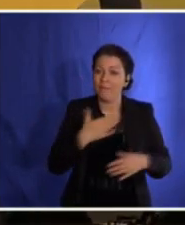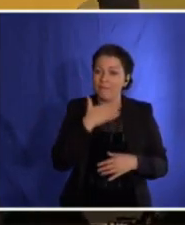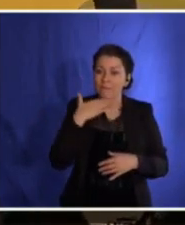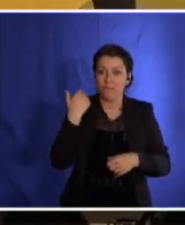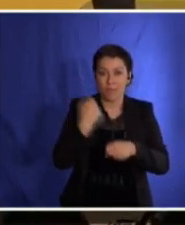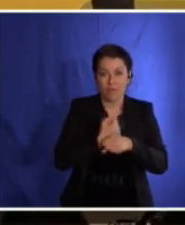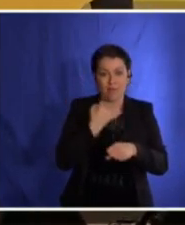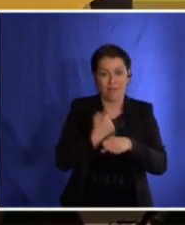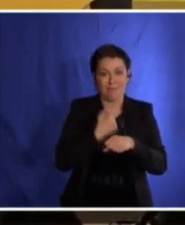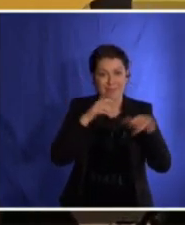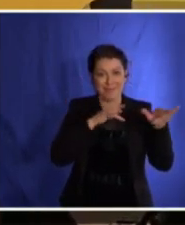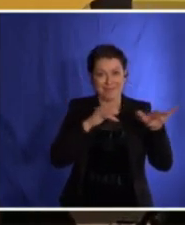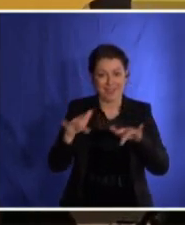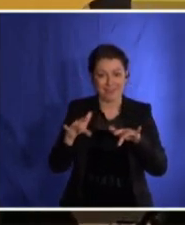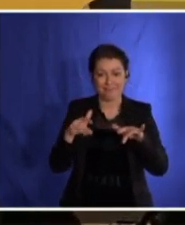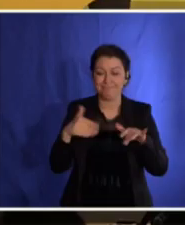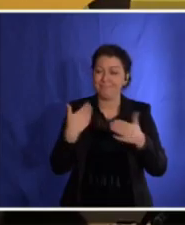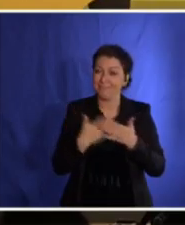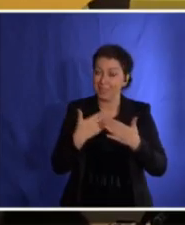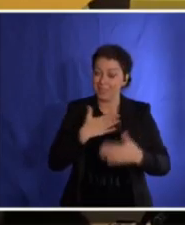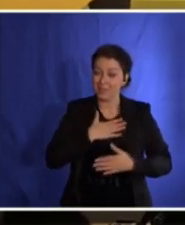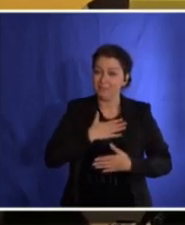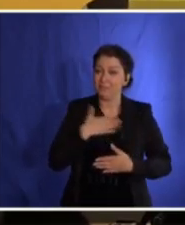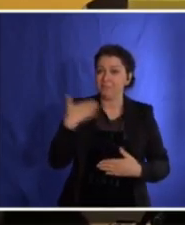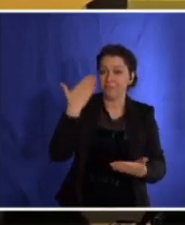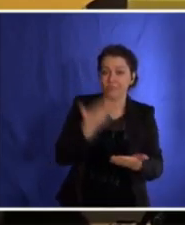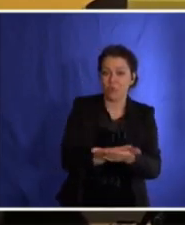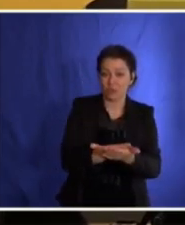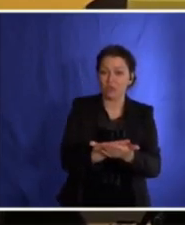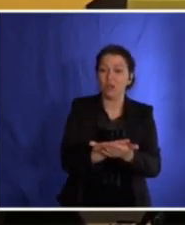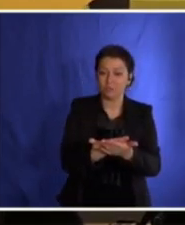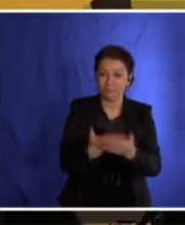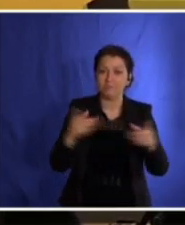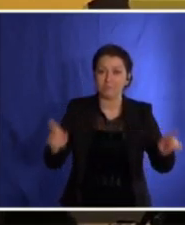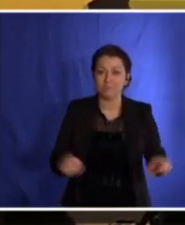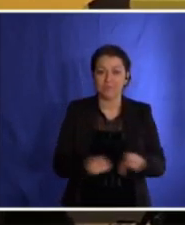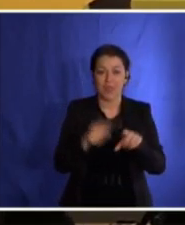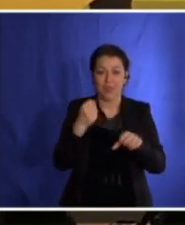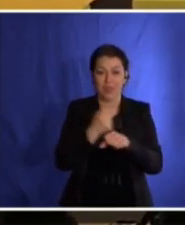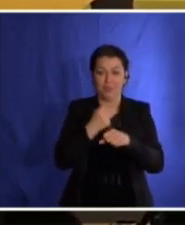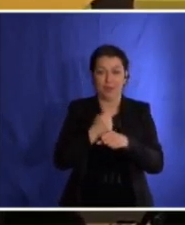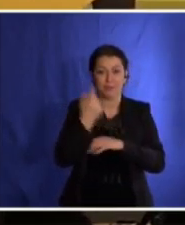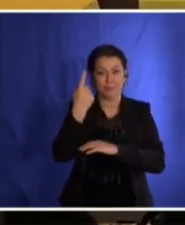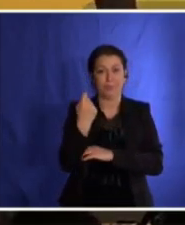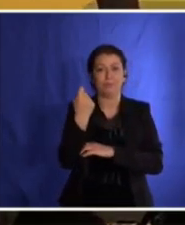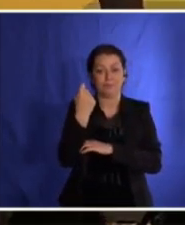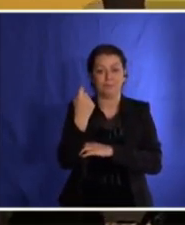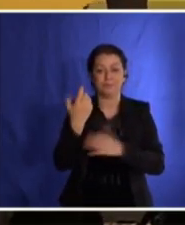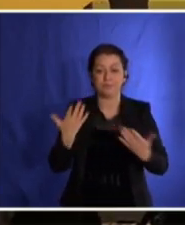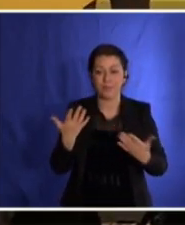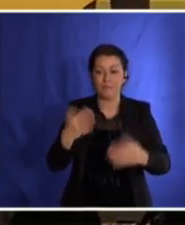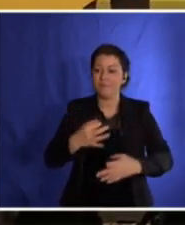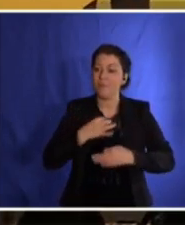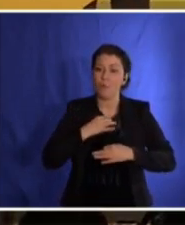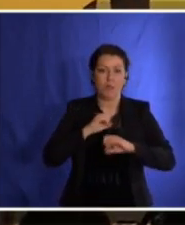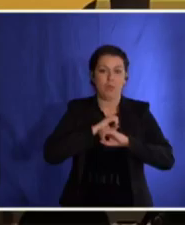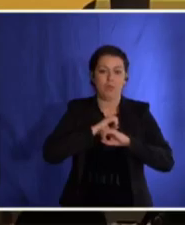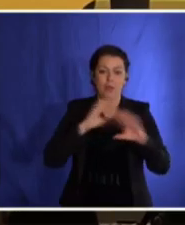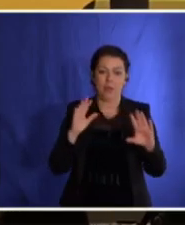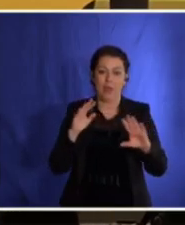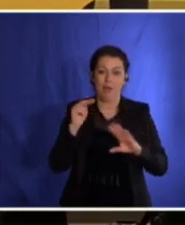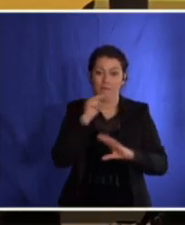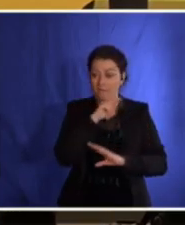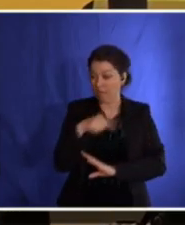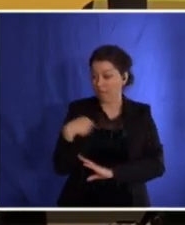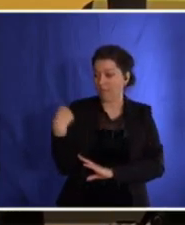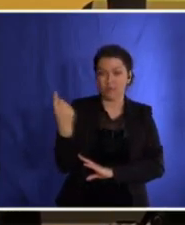und ich würde vorschlagen, wir beginnen mit dieser Arbeit, weil eines, und das ist mir ganz klar, wenn wir es nicht machen, dann macht